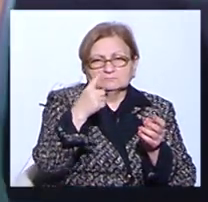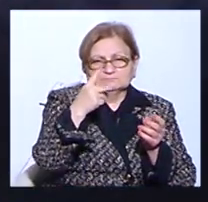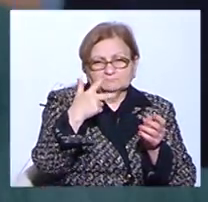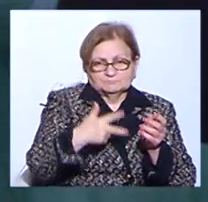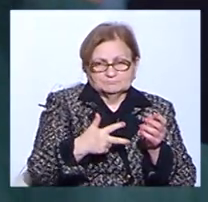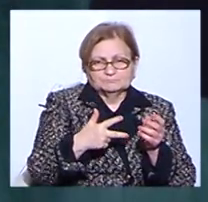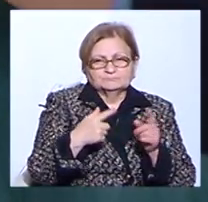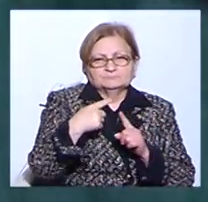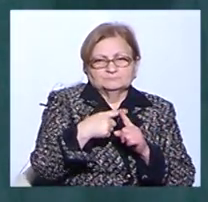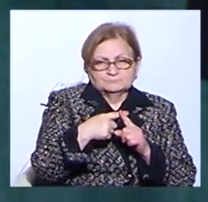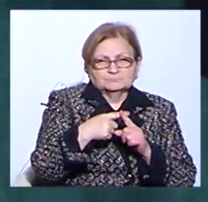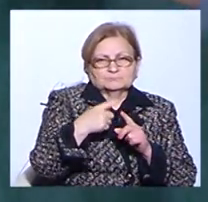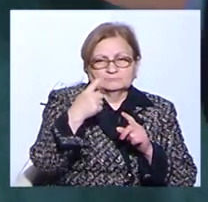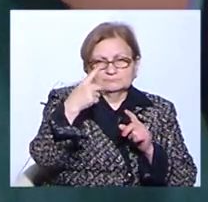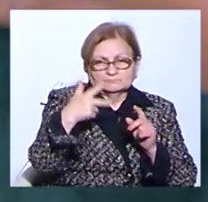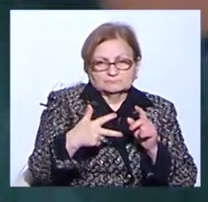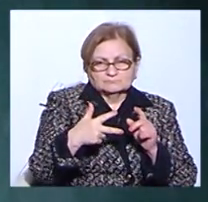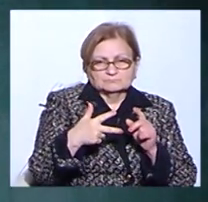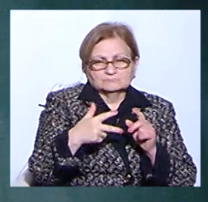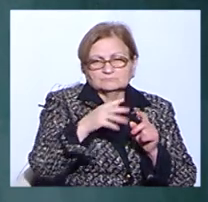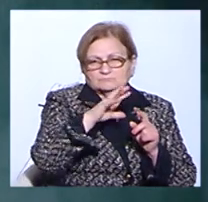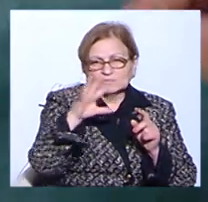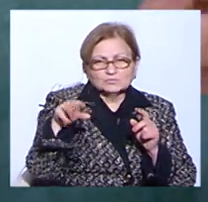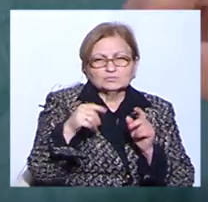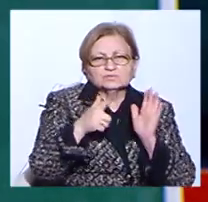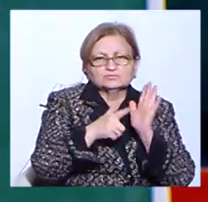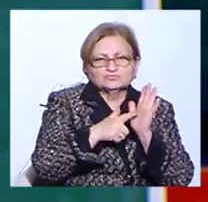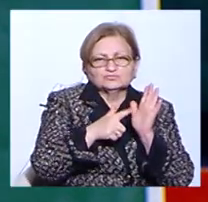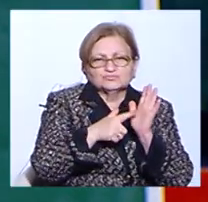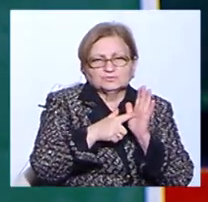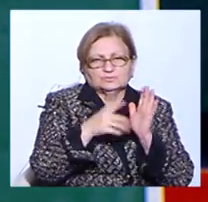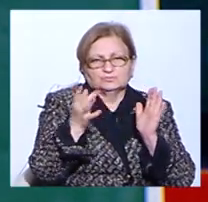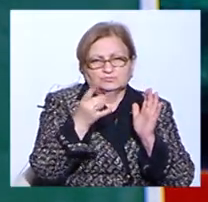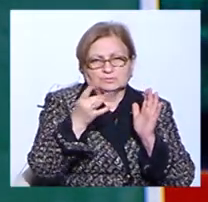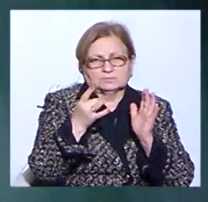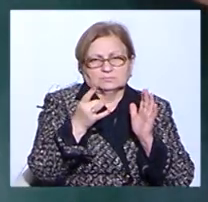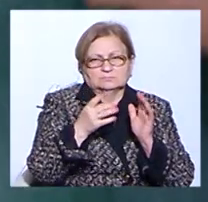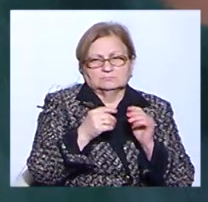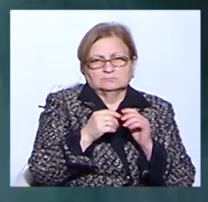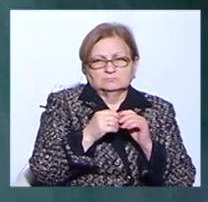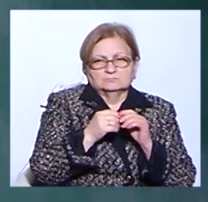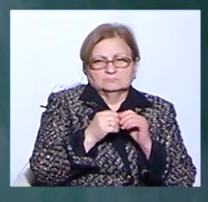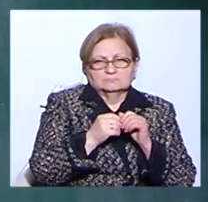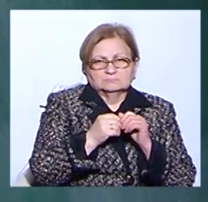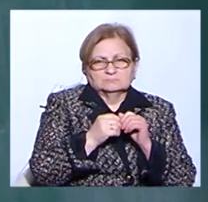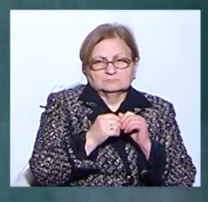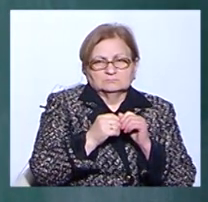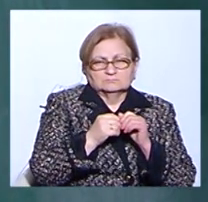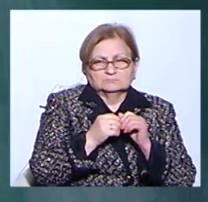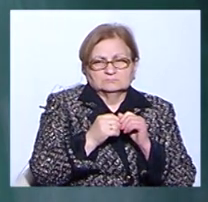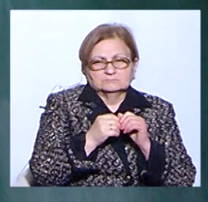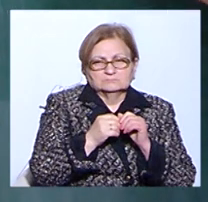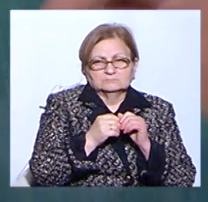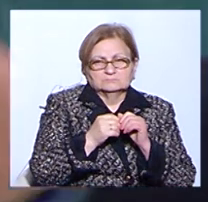მესამედს, დამატებული 1 მესამედი, დამატებული 1 მესამედი, არ წერ და ასე შემდეგ. დამატებული